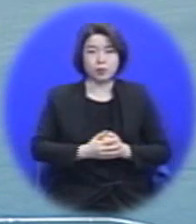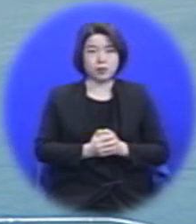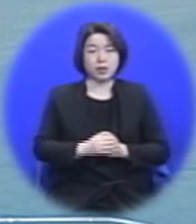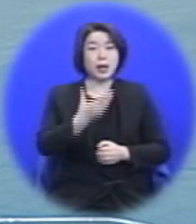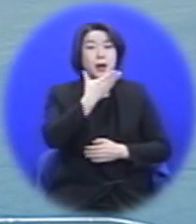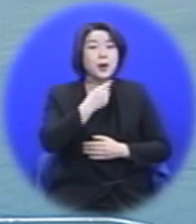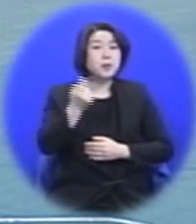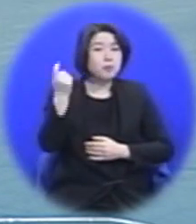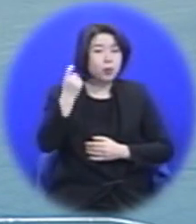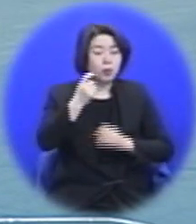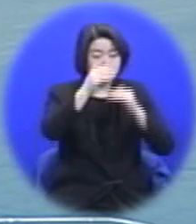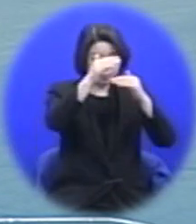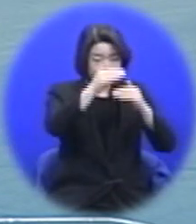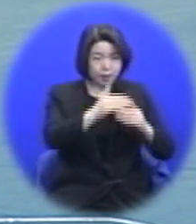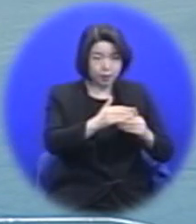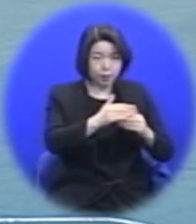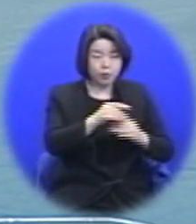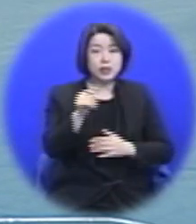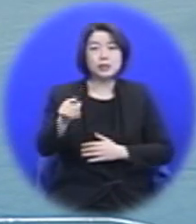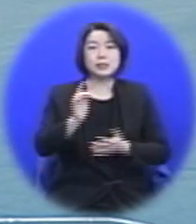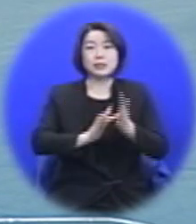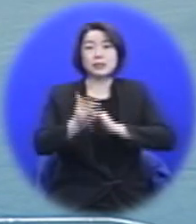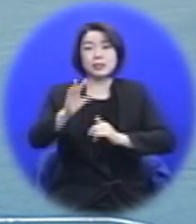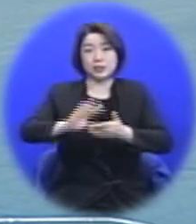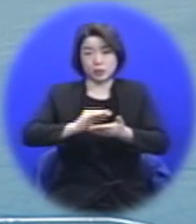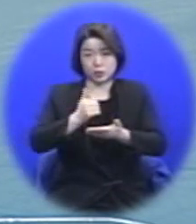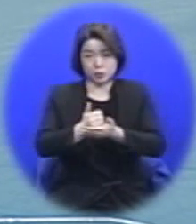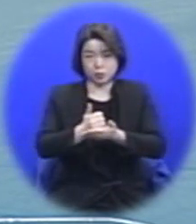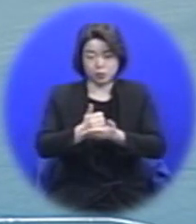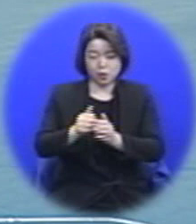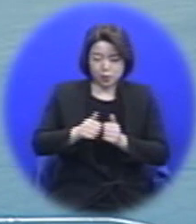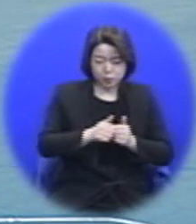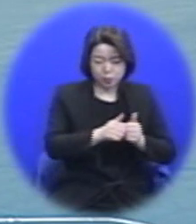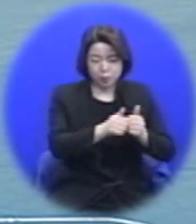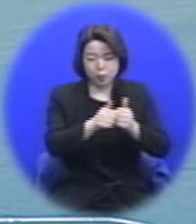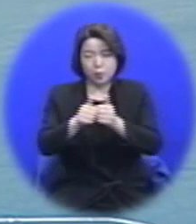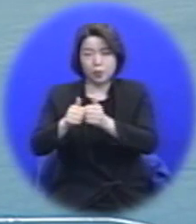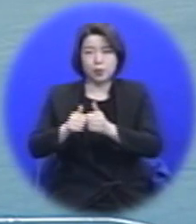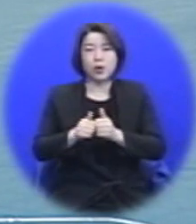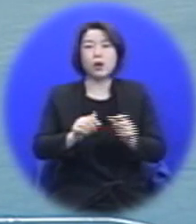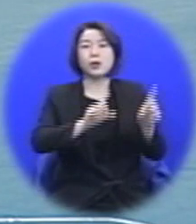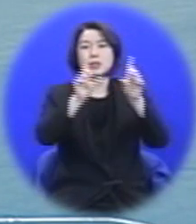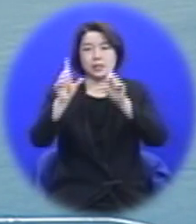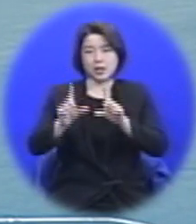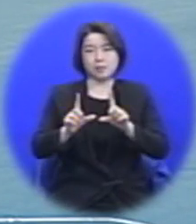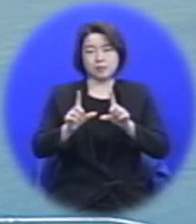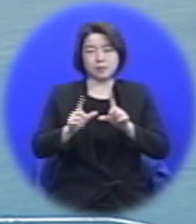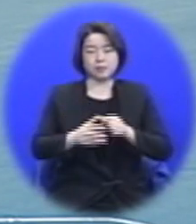복음의 그 내용이신 예수 그리스도와 동행하고 사는 삶입니다.